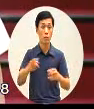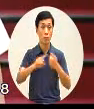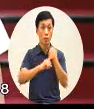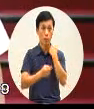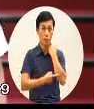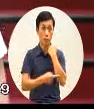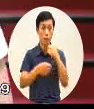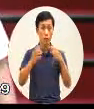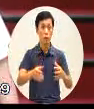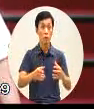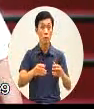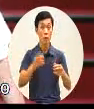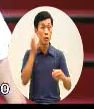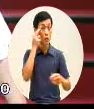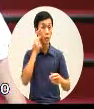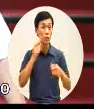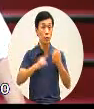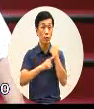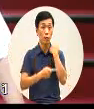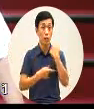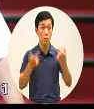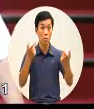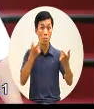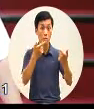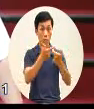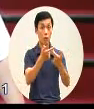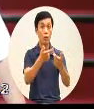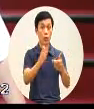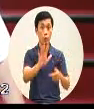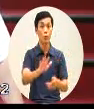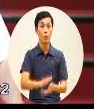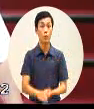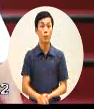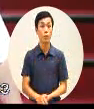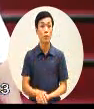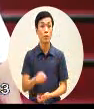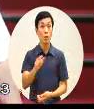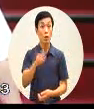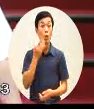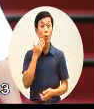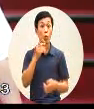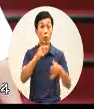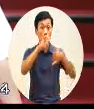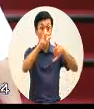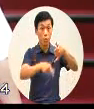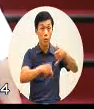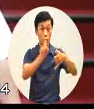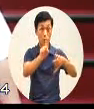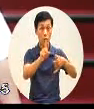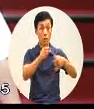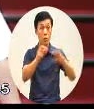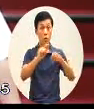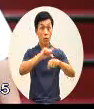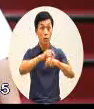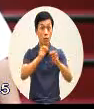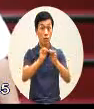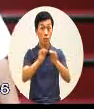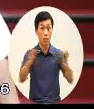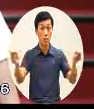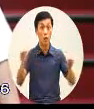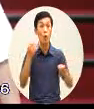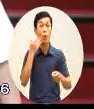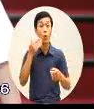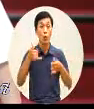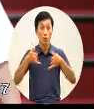符合我们的宪法精神。因为呢，一个人登记性 它的道路，比如